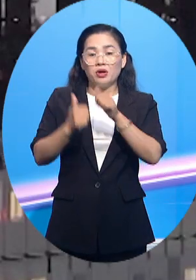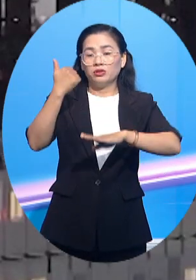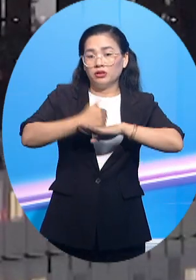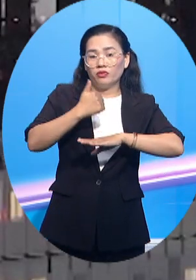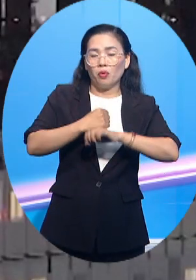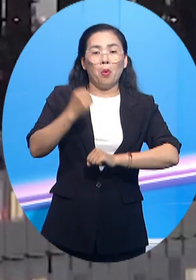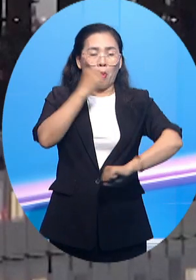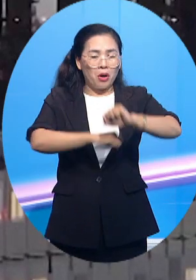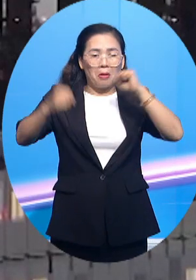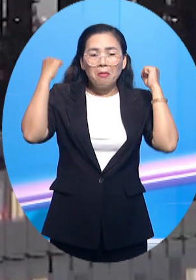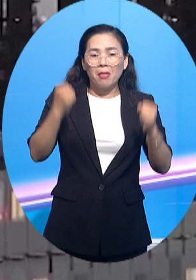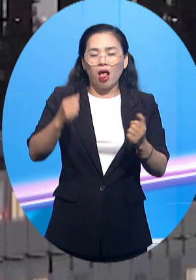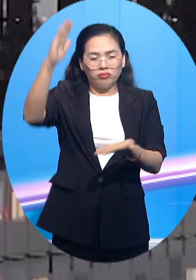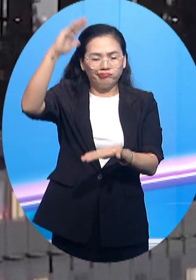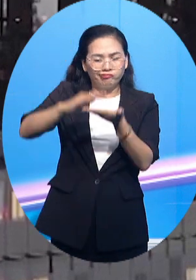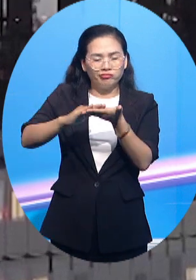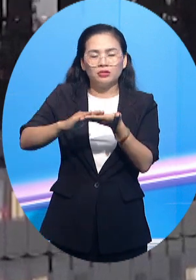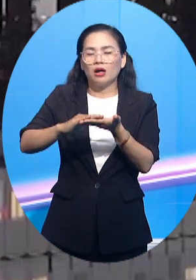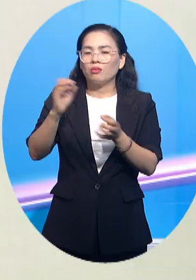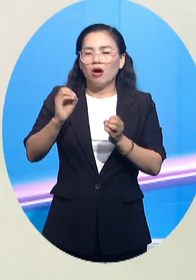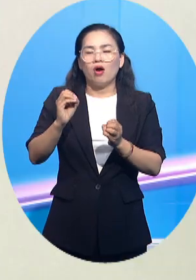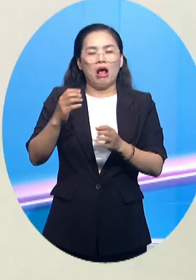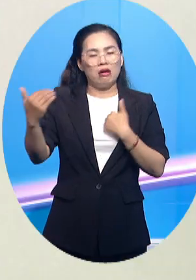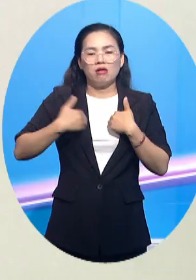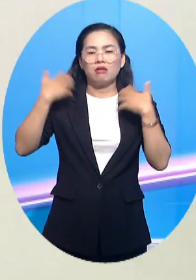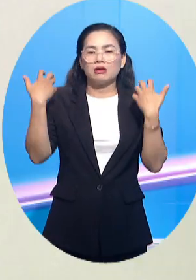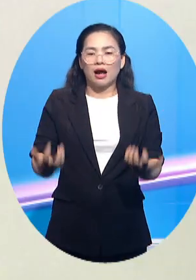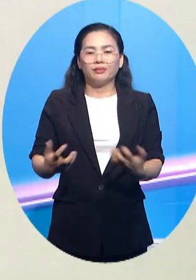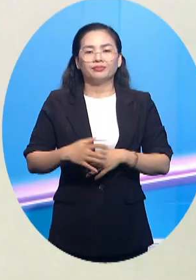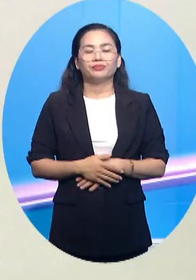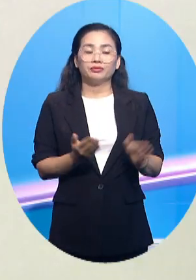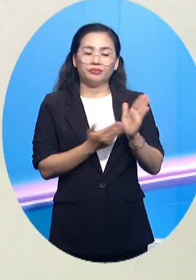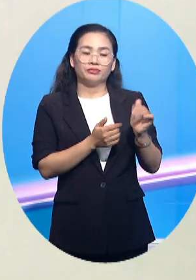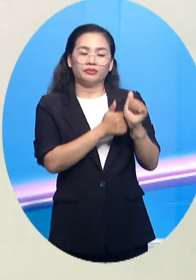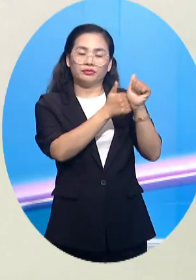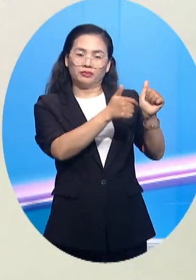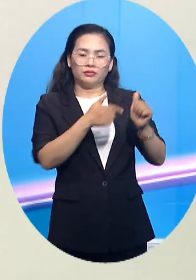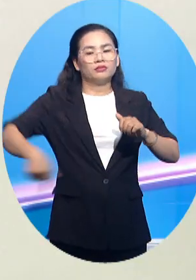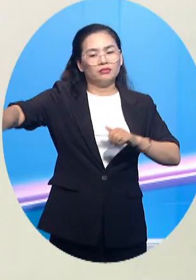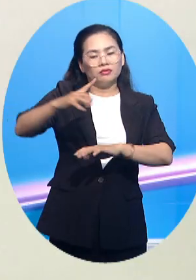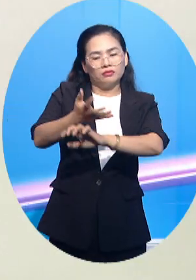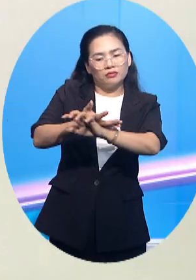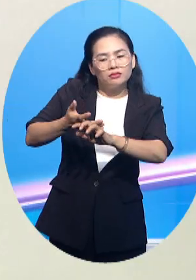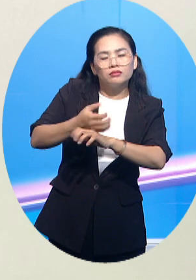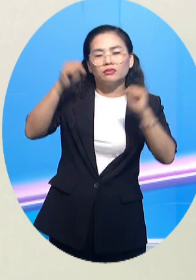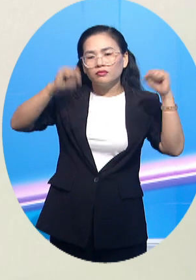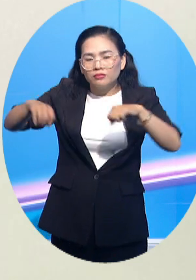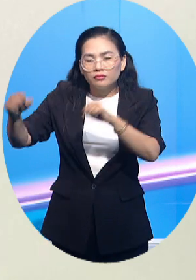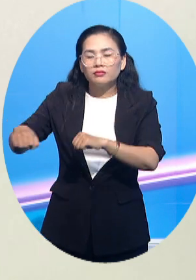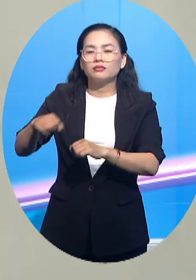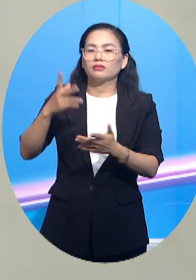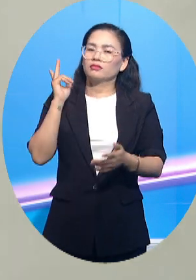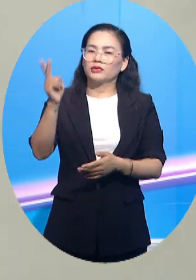động mạnh hơn nữa để cắt giảm khí thải nhà kính báo cáo cho rằng các quốc gia phải cùng cam kết cắt giảm 43